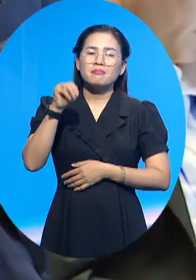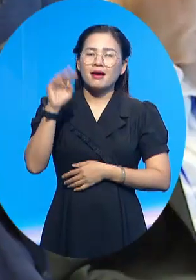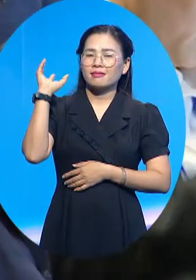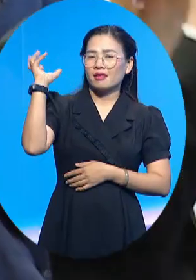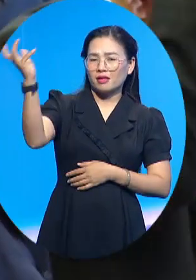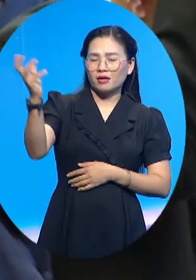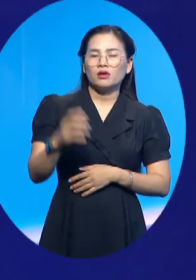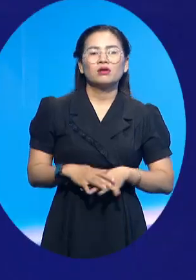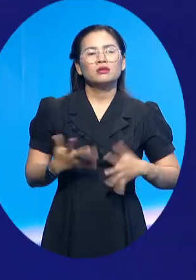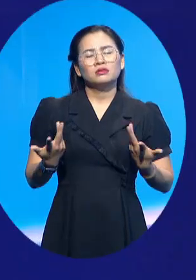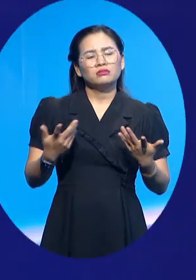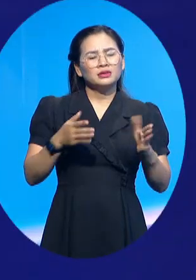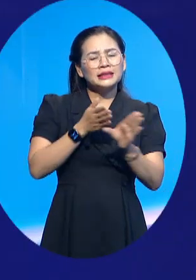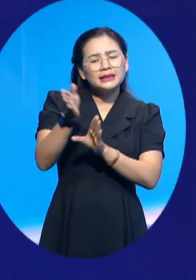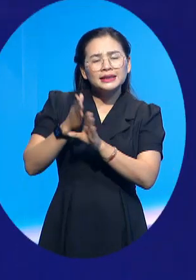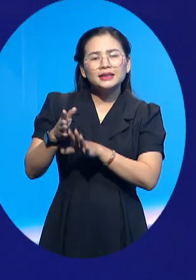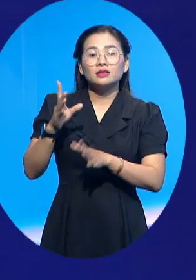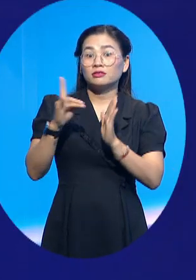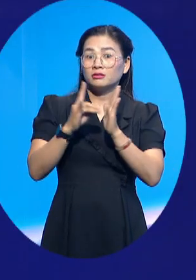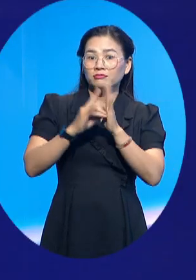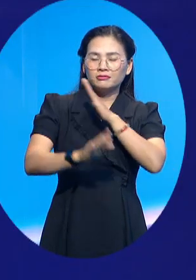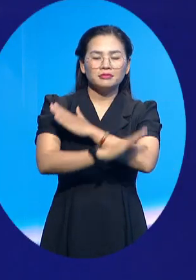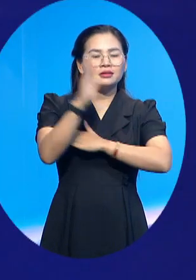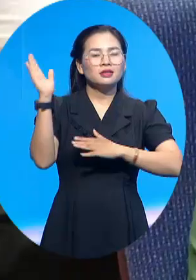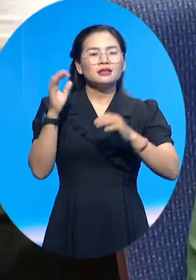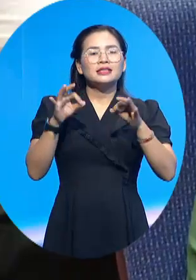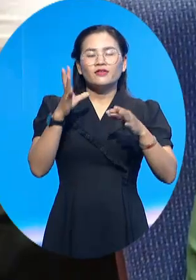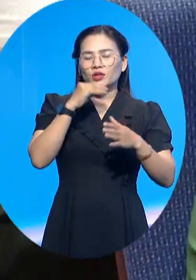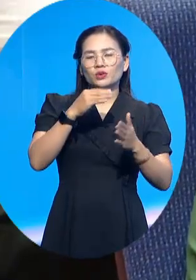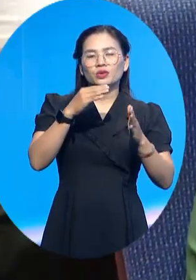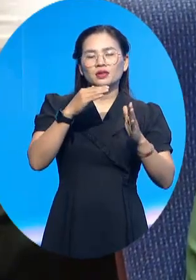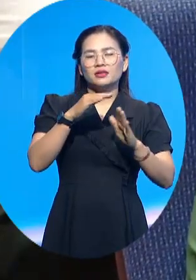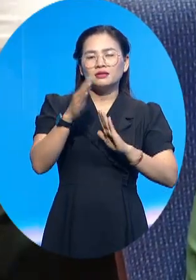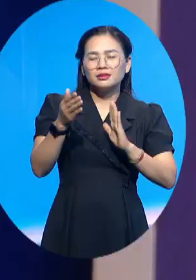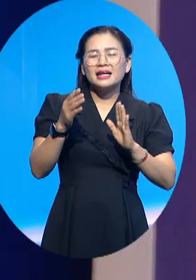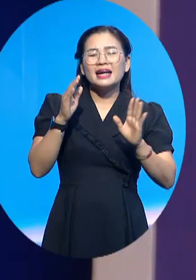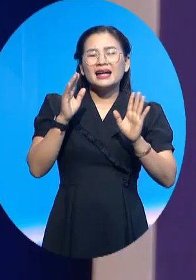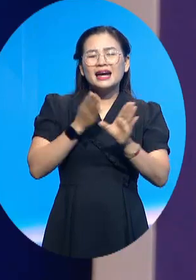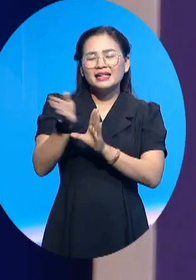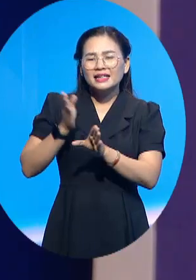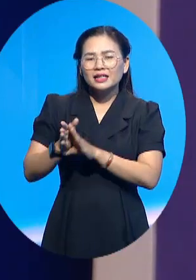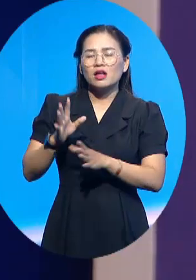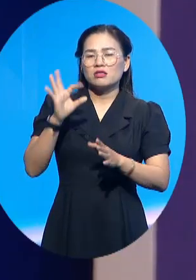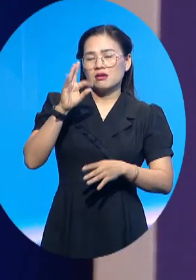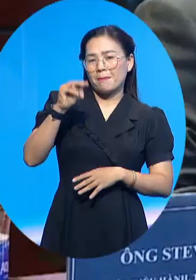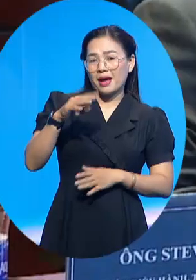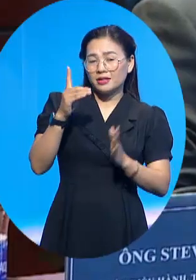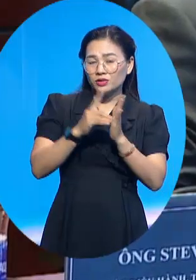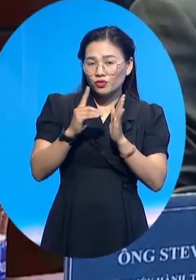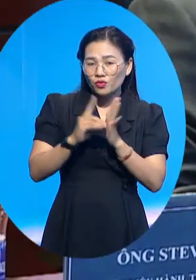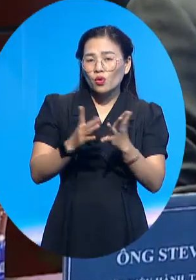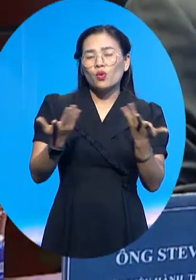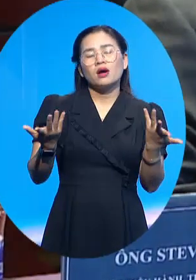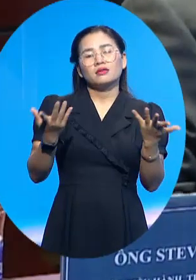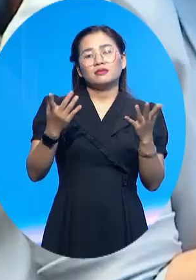về các ngành dịch vụ đang phát triển mạnh mẽ tại Bình Dương như ngành triển lãm, ngành bất động sản, ngành thương mại dịch vụ cũng sẽ mang tới thông tin cần